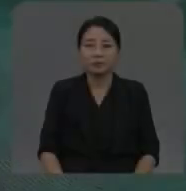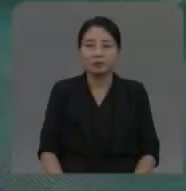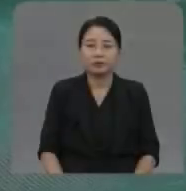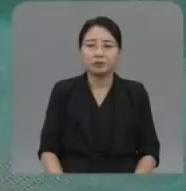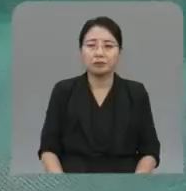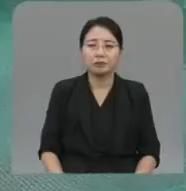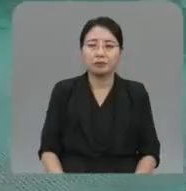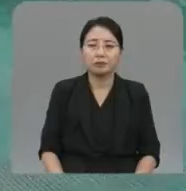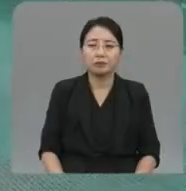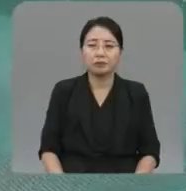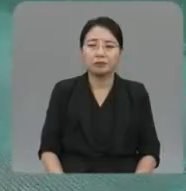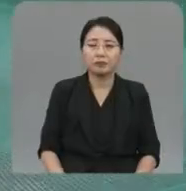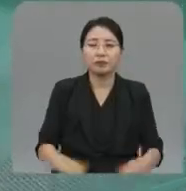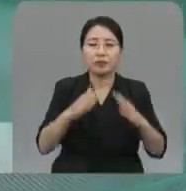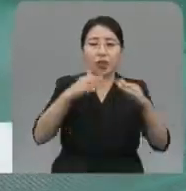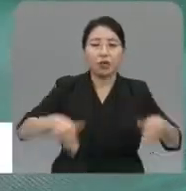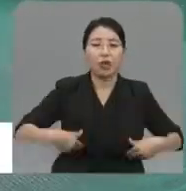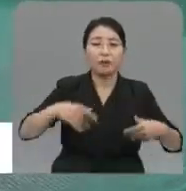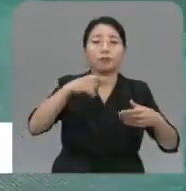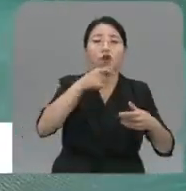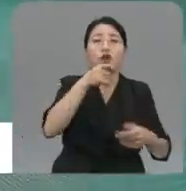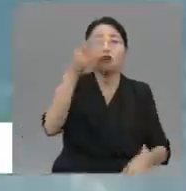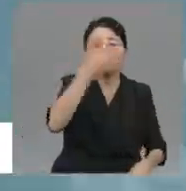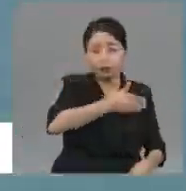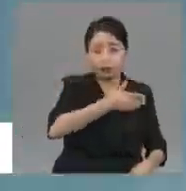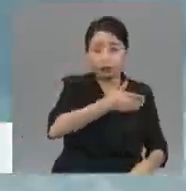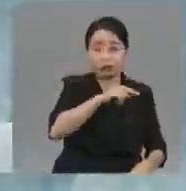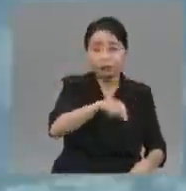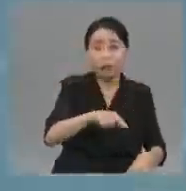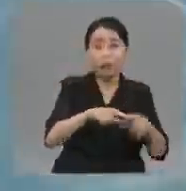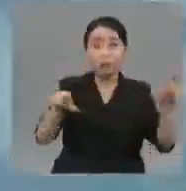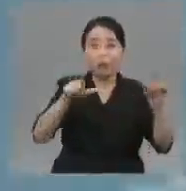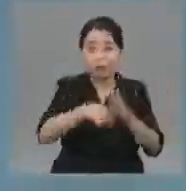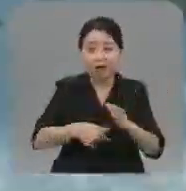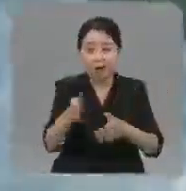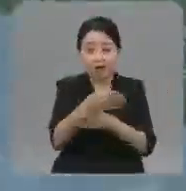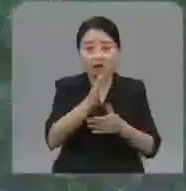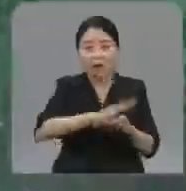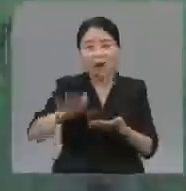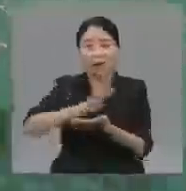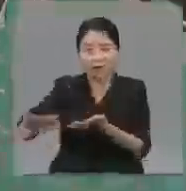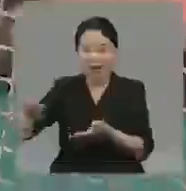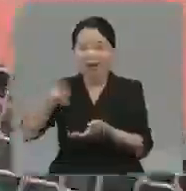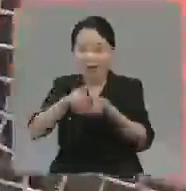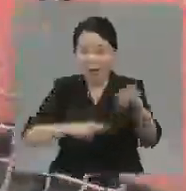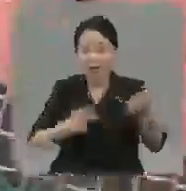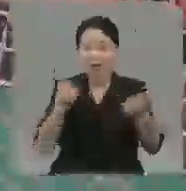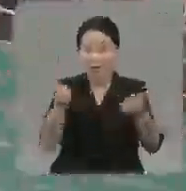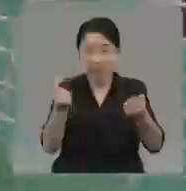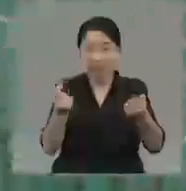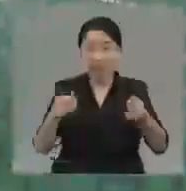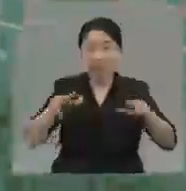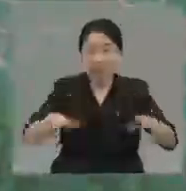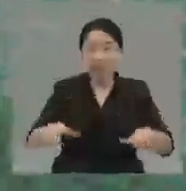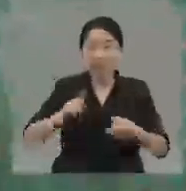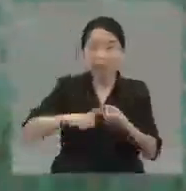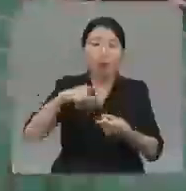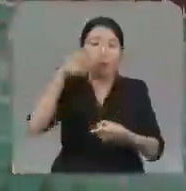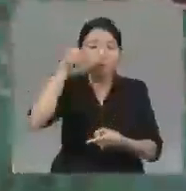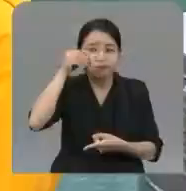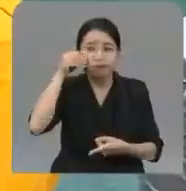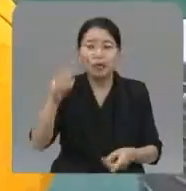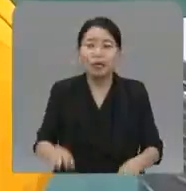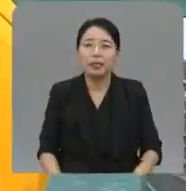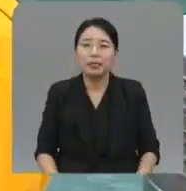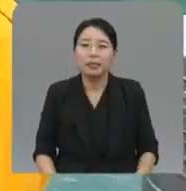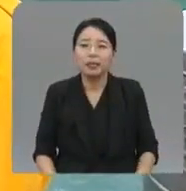alors que le rejet des eaux contaminé de la centrale accidentée de Fukushima daihi au Japon a débuté aujourd'hui et